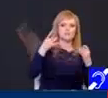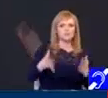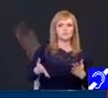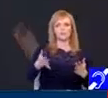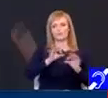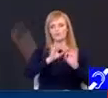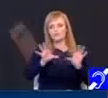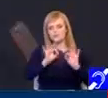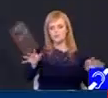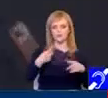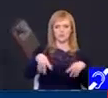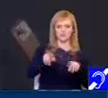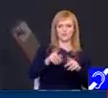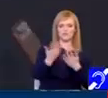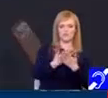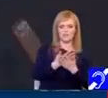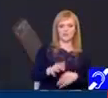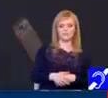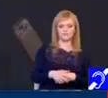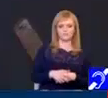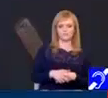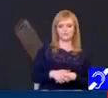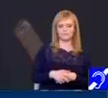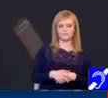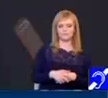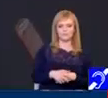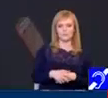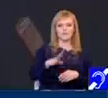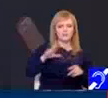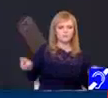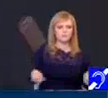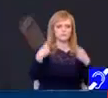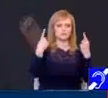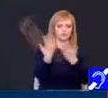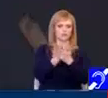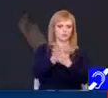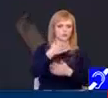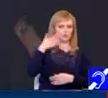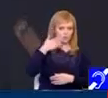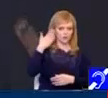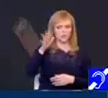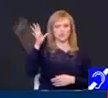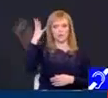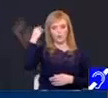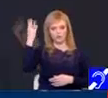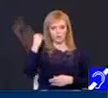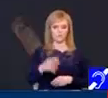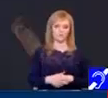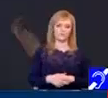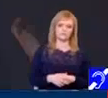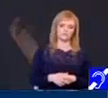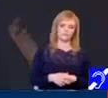de promovare, dacă vreți, a românismului. Cinematografia are limbajul extrem